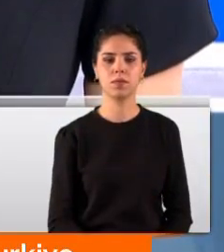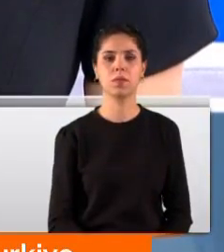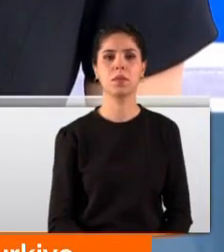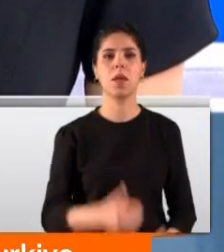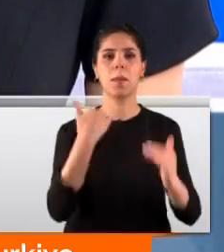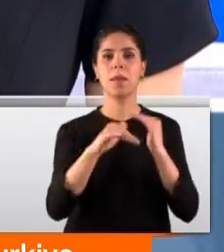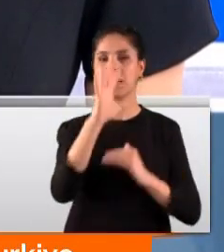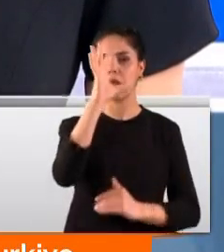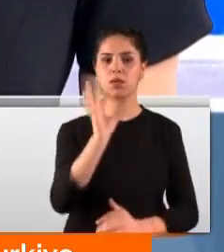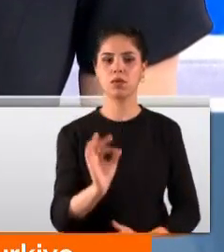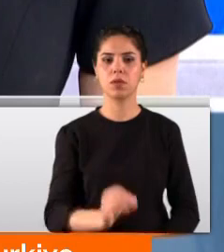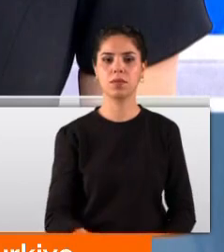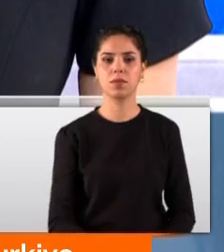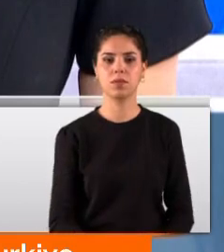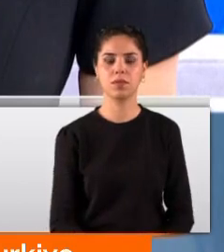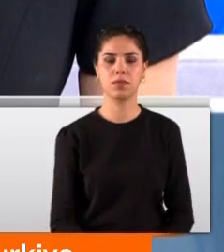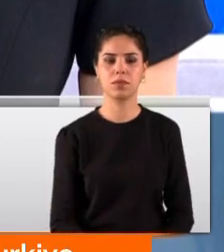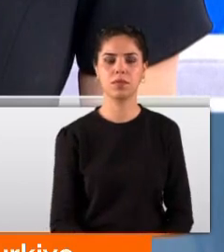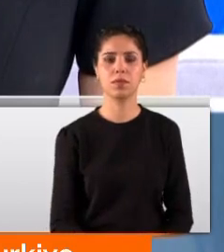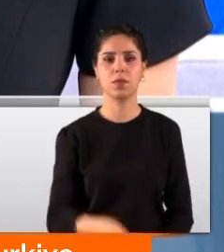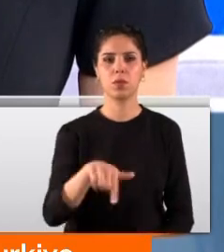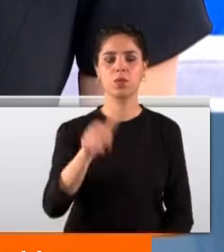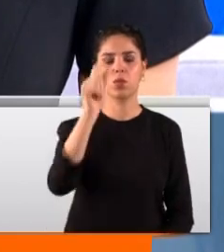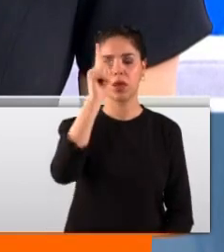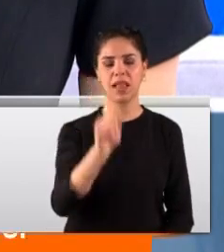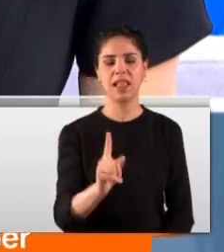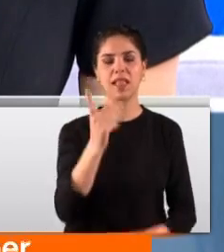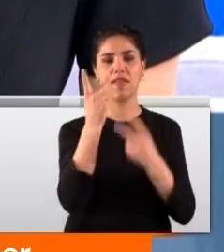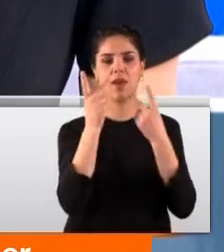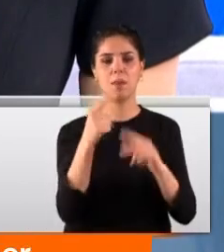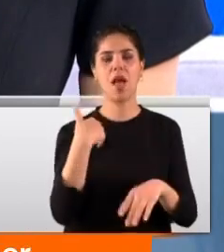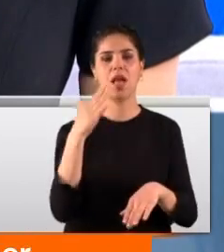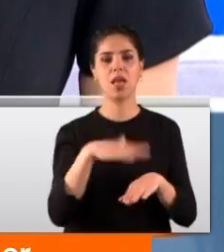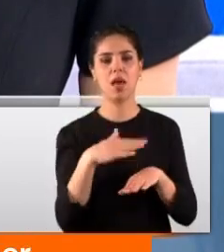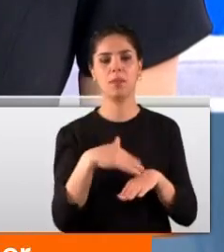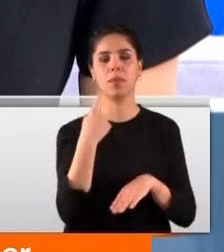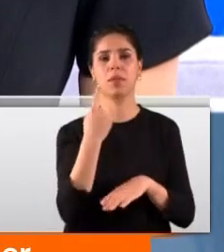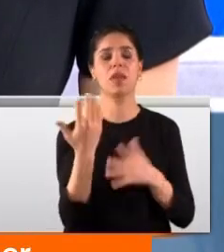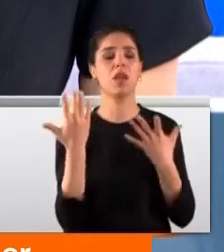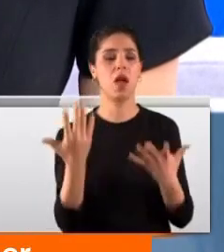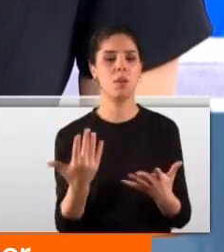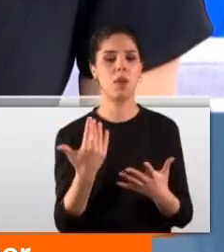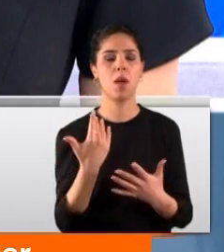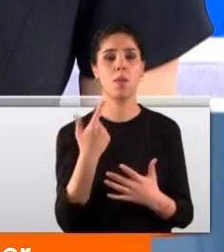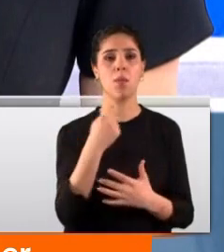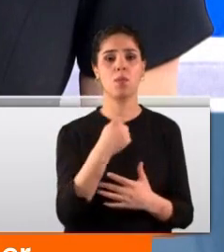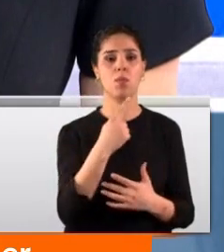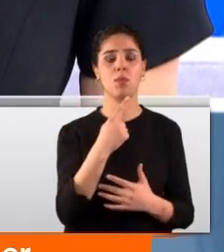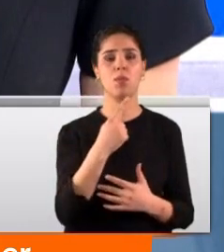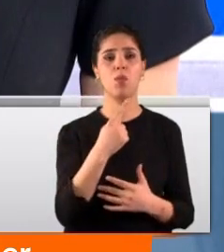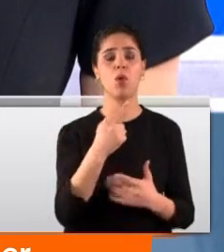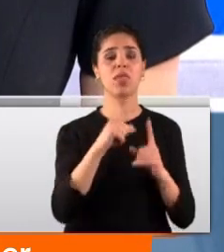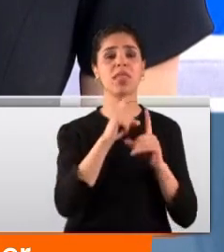bana? Biz yazdık. Bugün ilk defa itiraf etti. Hani ben yaptım ettim dedi ama ben bunu ömür